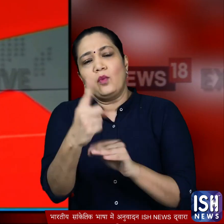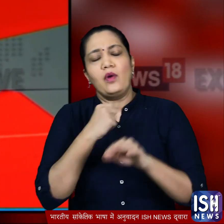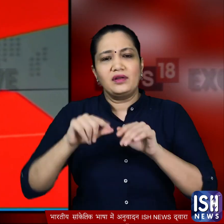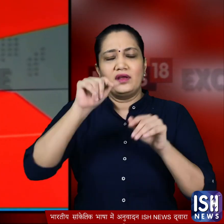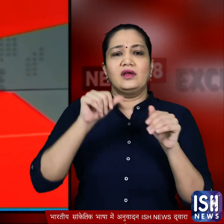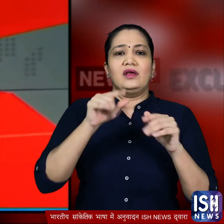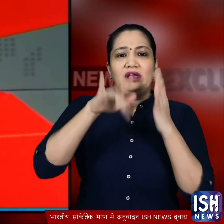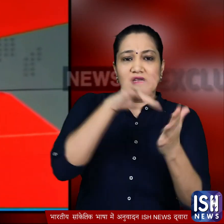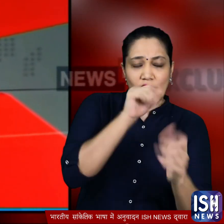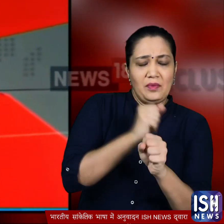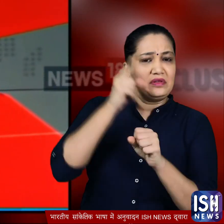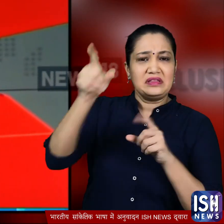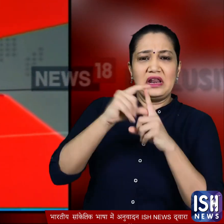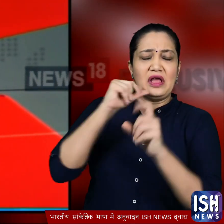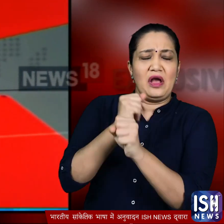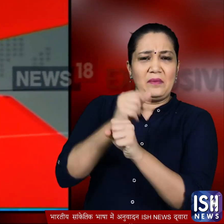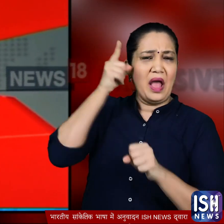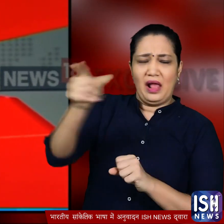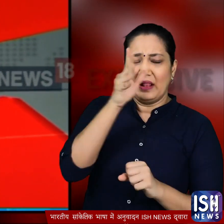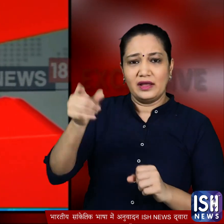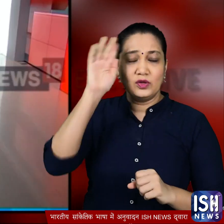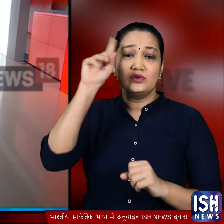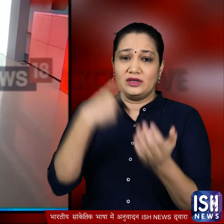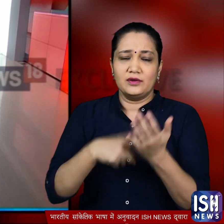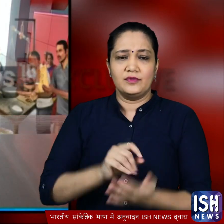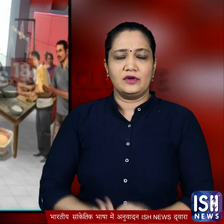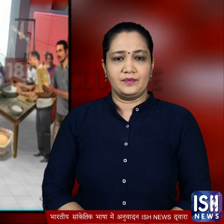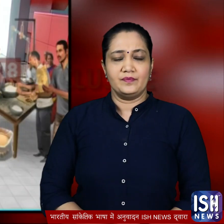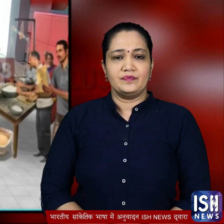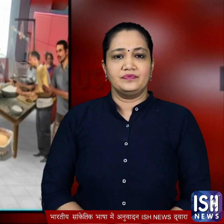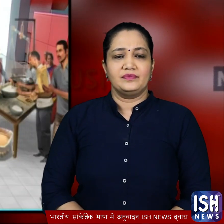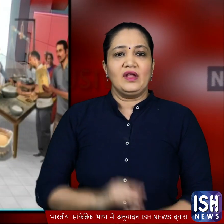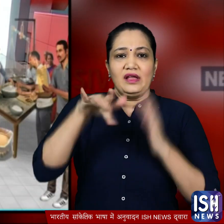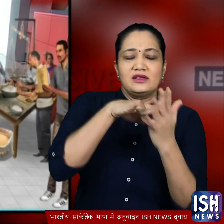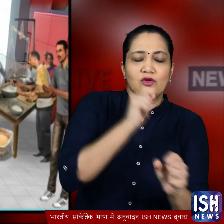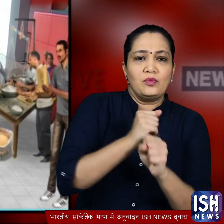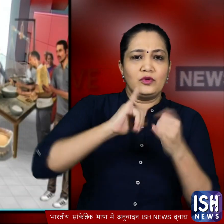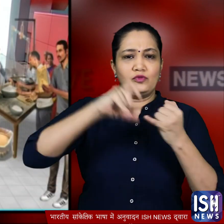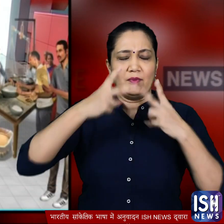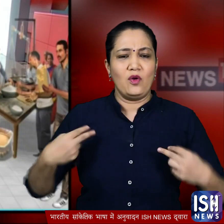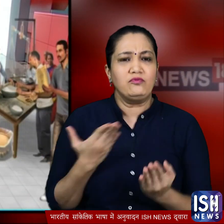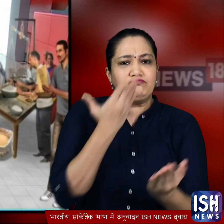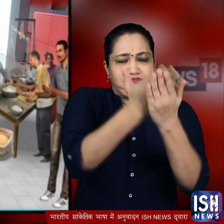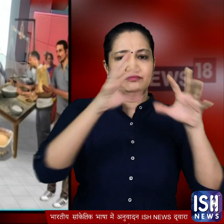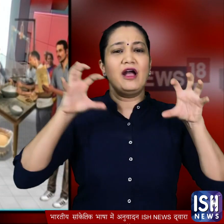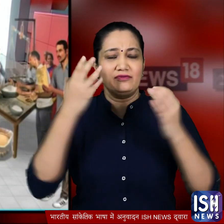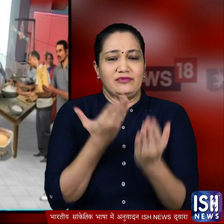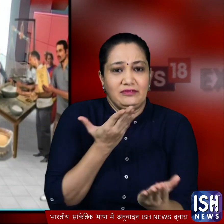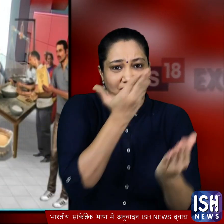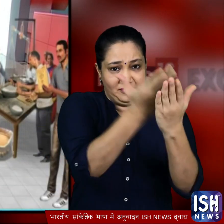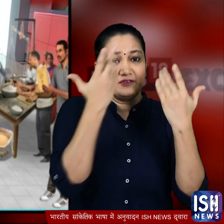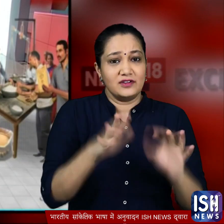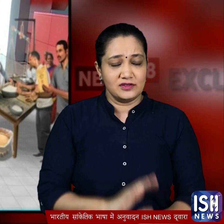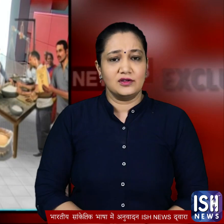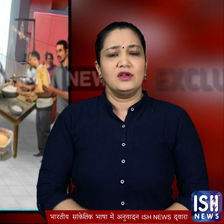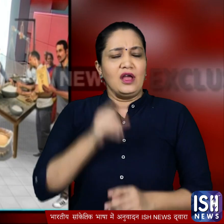पर झूठ बोलने का आरोप लगाया। न्यूज़ 18 के एहतशाम खान की रिपोर्ट है कि इस मामले में केंद्र की ओर से सुप्रीम कोर्ट में एक हलफनामा दाखिल किया गया,